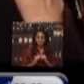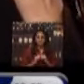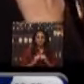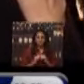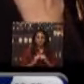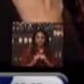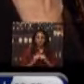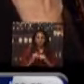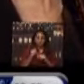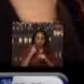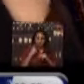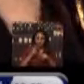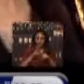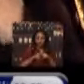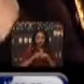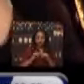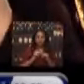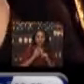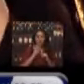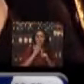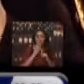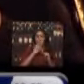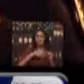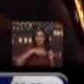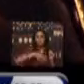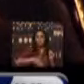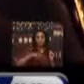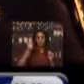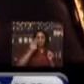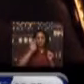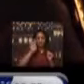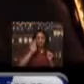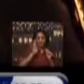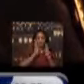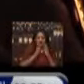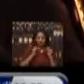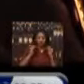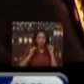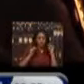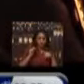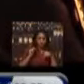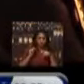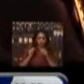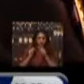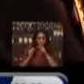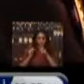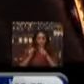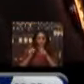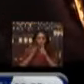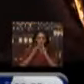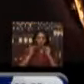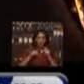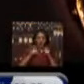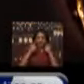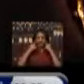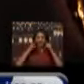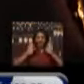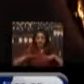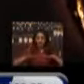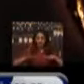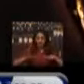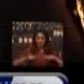وزي ما البابا شنودة قال يعني، مصر دي ما هيش بلد احنا عايشين